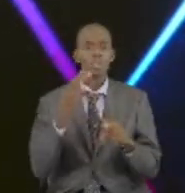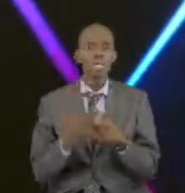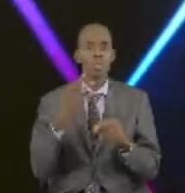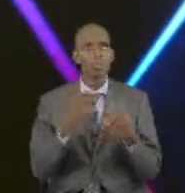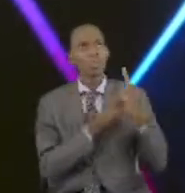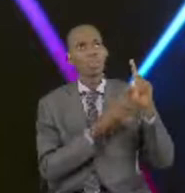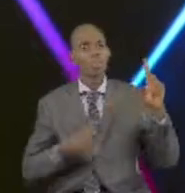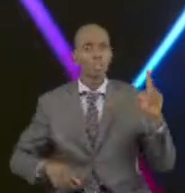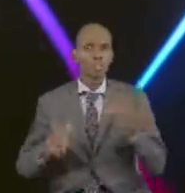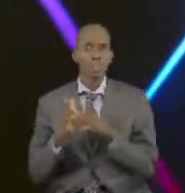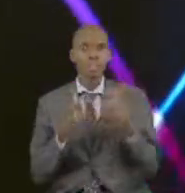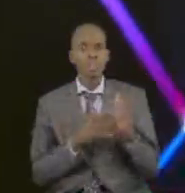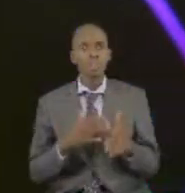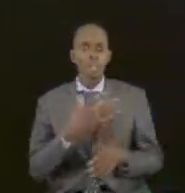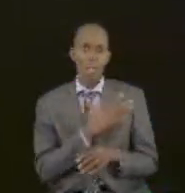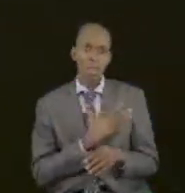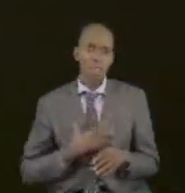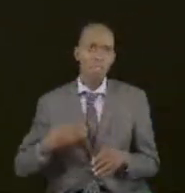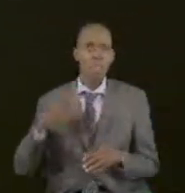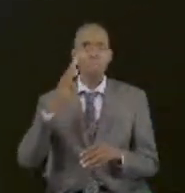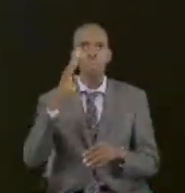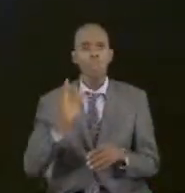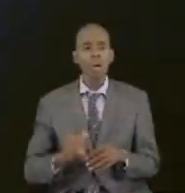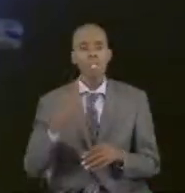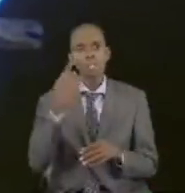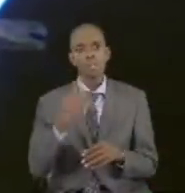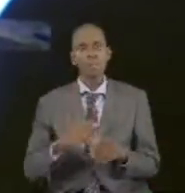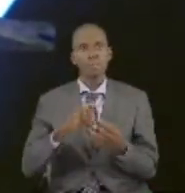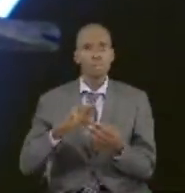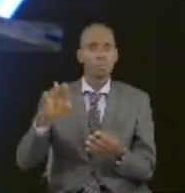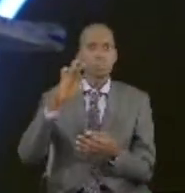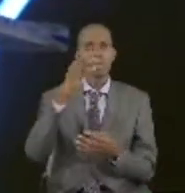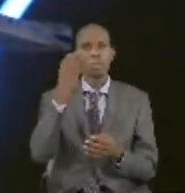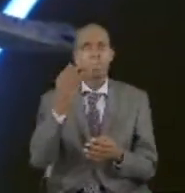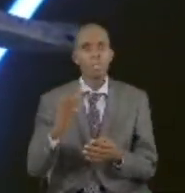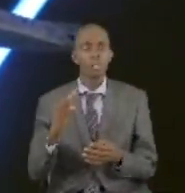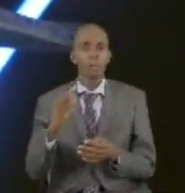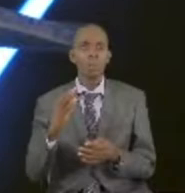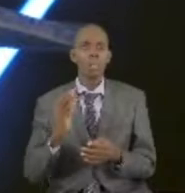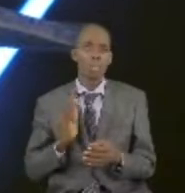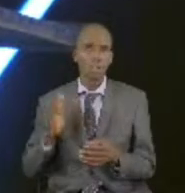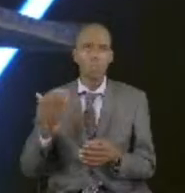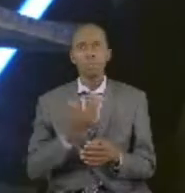jésus christ et par l'esprit de notre dieu